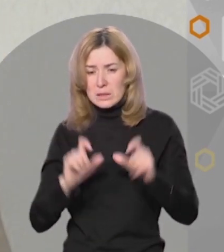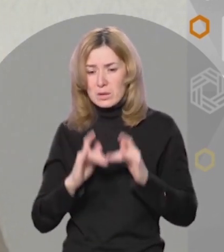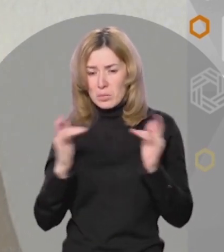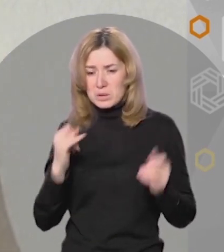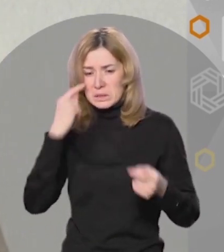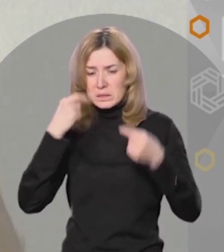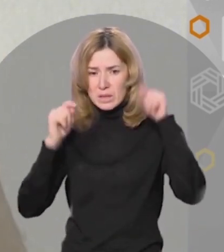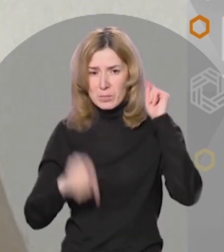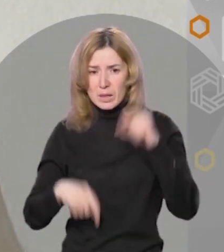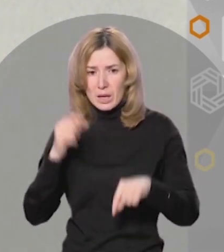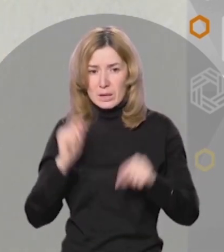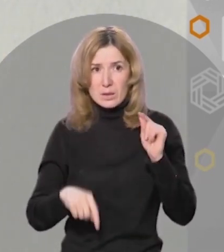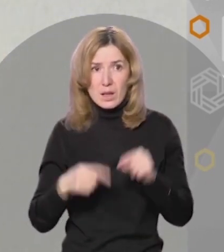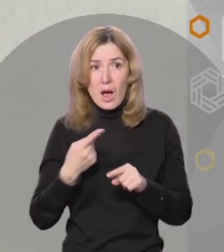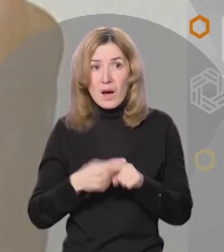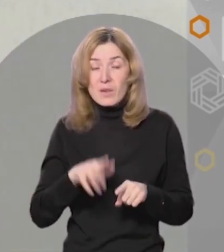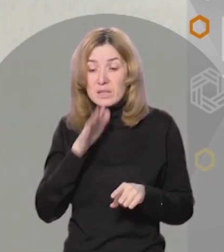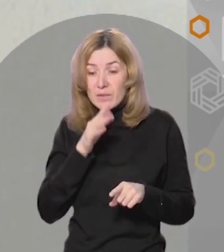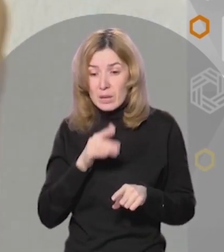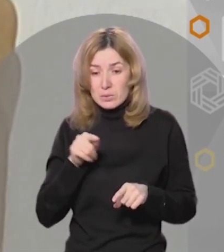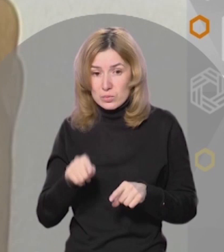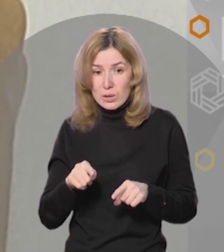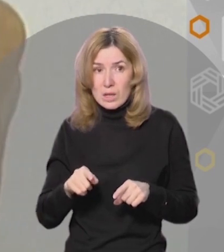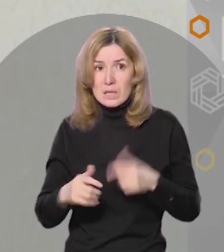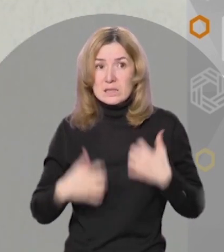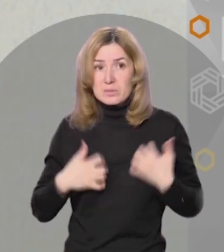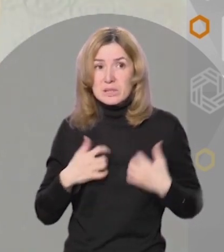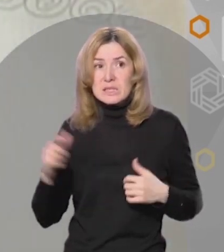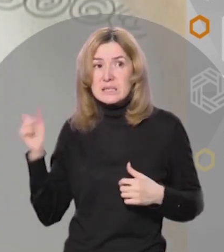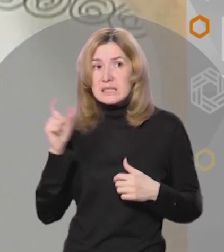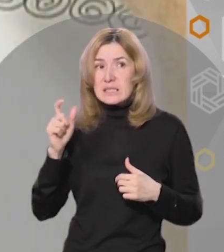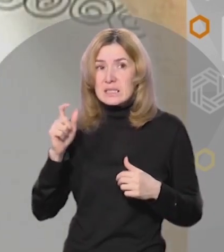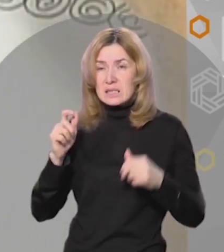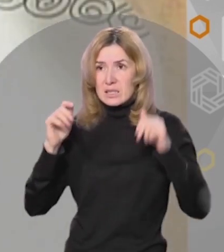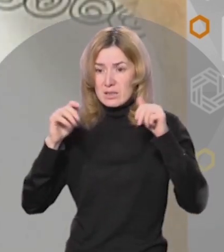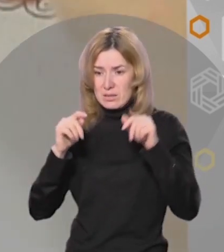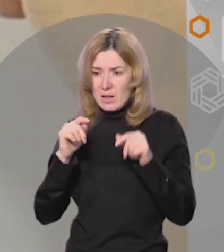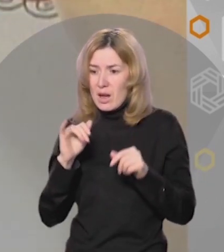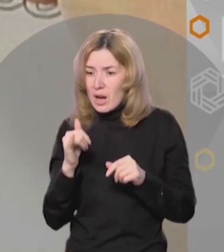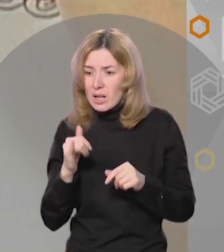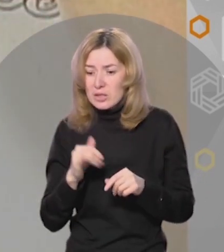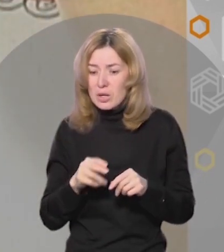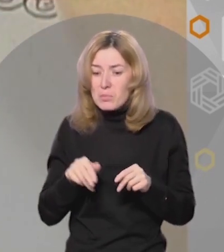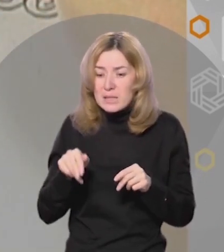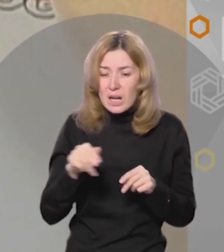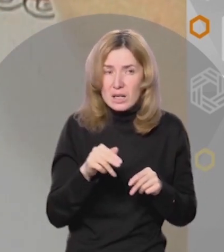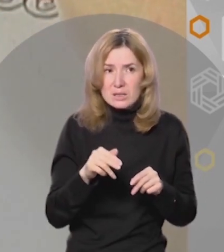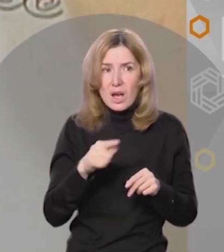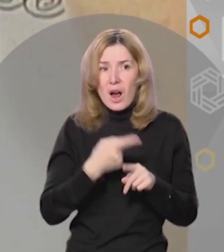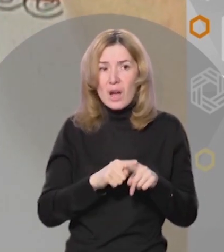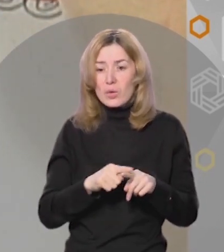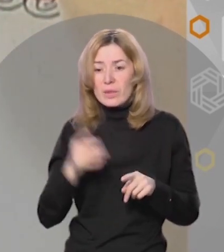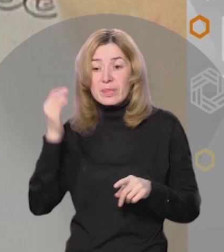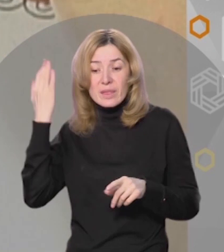и заплакал. А в это время сюда спешил синий карандашик, чтобы подкрасить пруд, в котором недавно